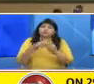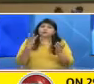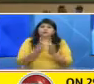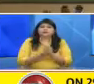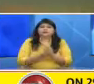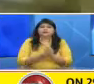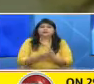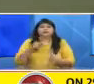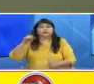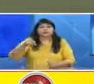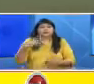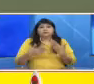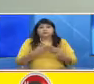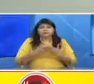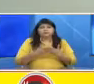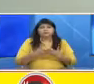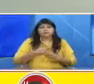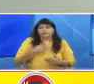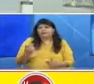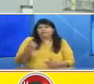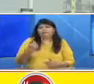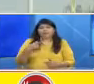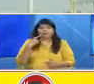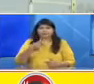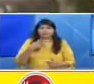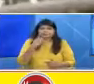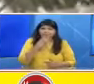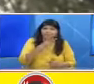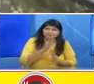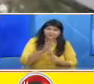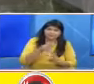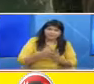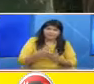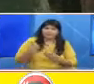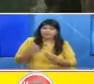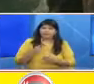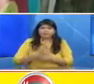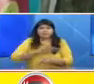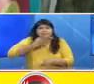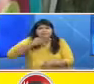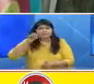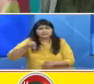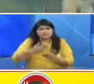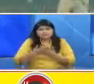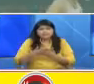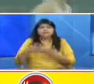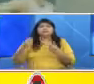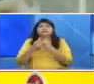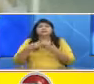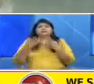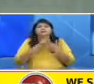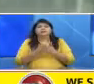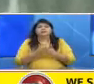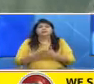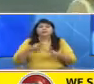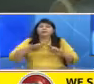नहीं हूँ, क्योंकि आपको मैं फिट देखना चाहता हूँ, आपको फिटनेस के लिए जागरूक बनाना चाहता हूँ और